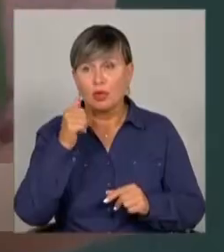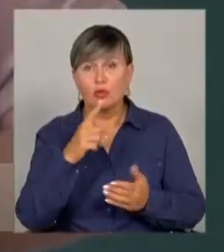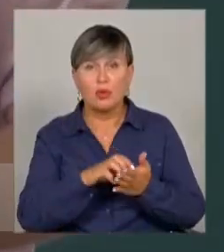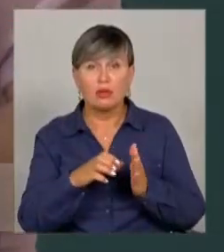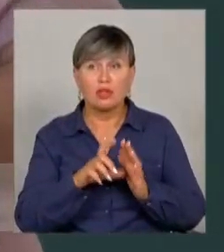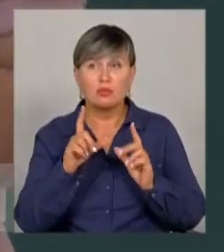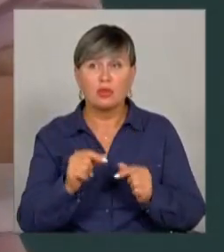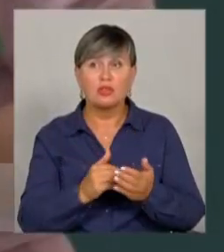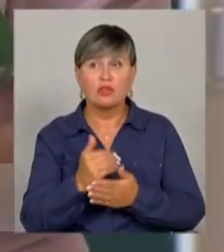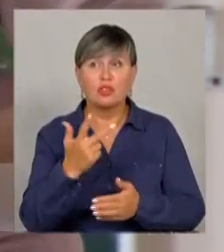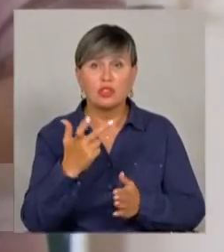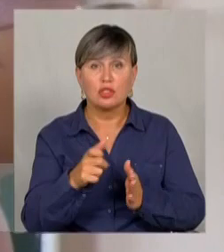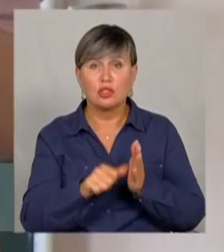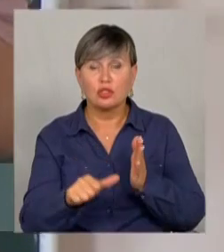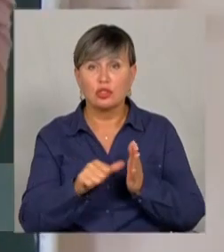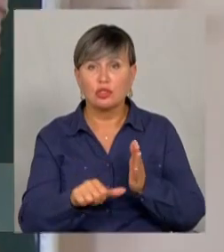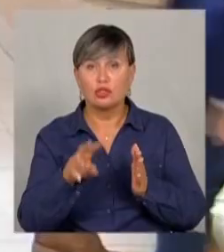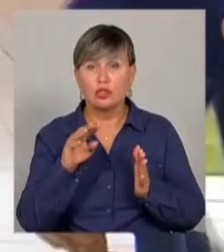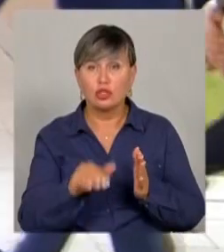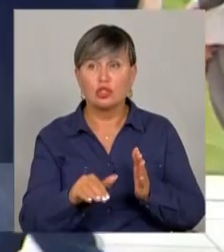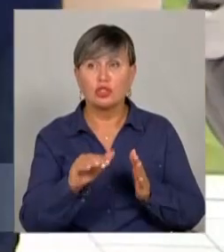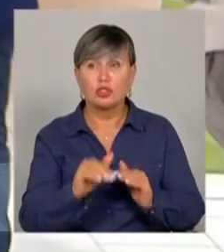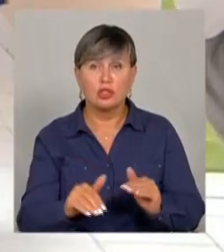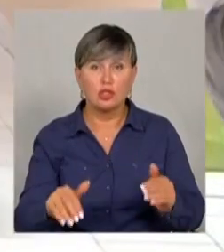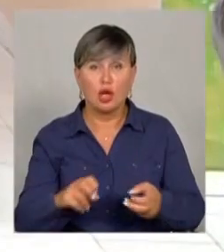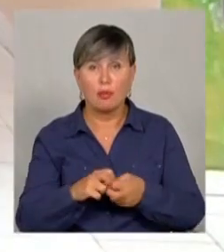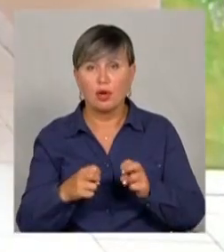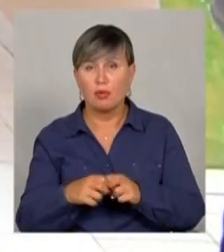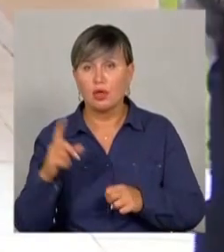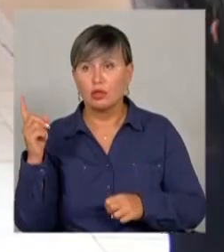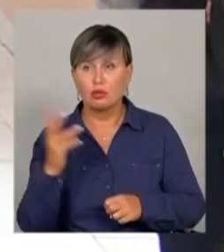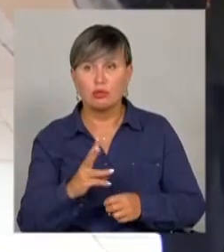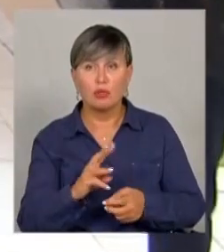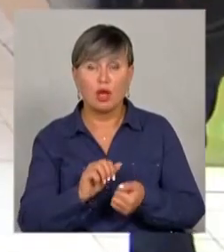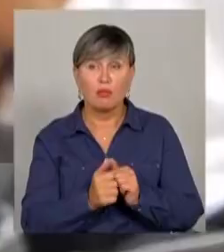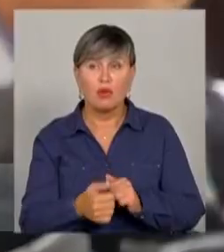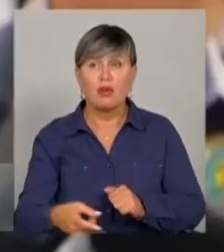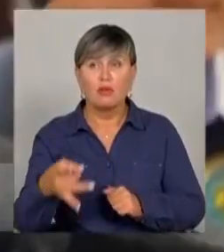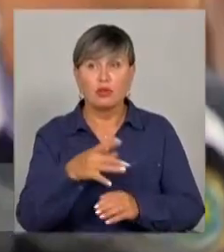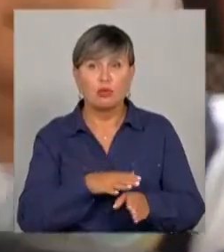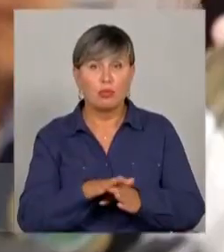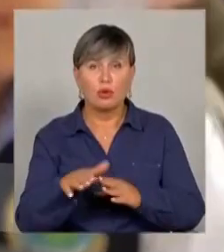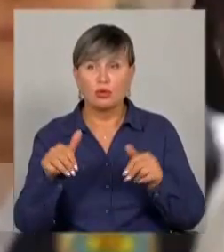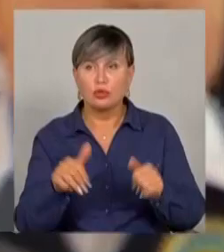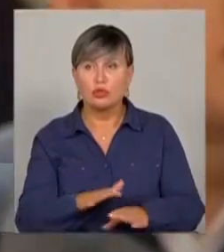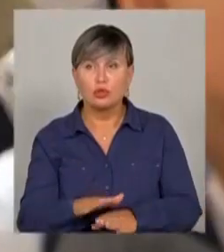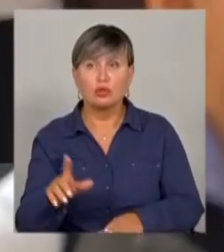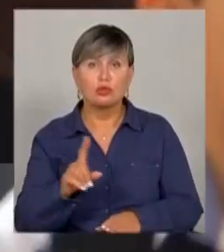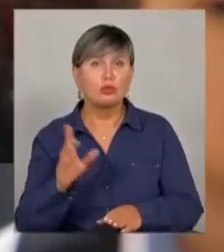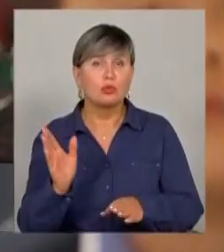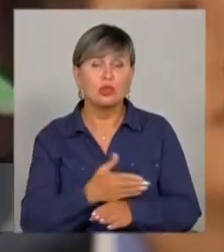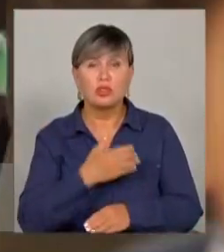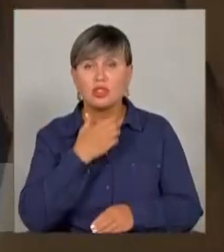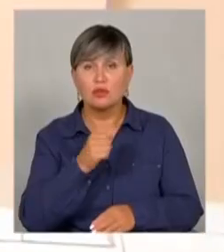пойдут свыше 364 тысяч детей. А проблема трехсменного обучения в республике полностью не решена. Чтобы устранить